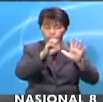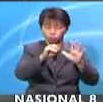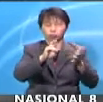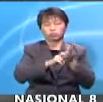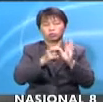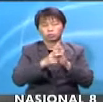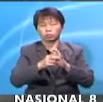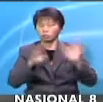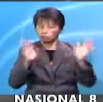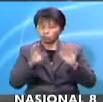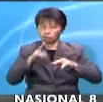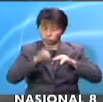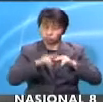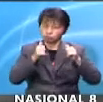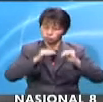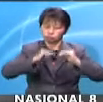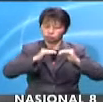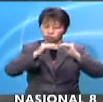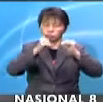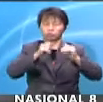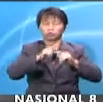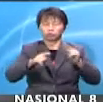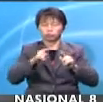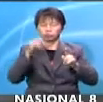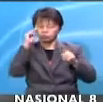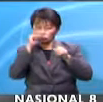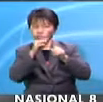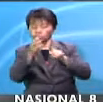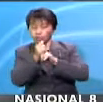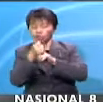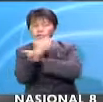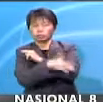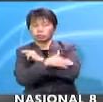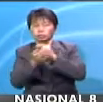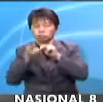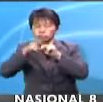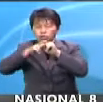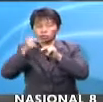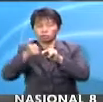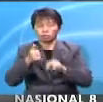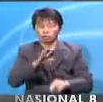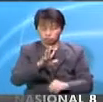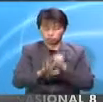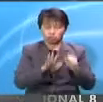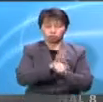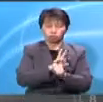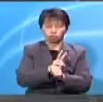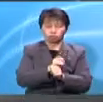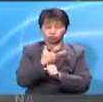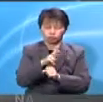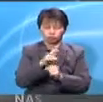bahwa bukan saja kedudukan itu tetapi sko yang diperoleh oleh negara yaitu meningkat dari 5 tahun 2013